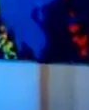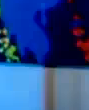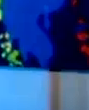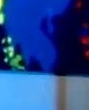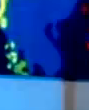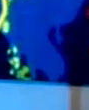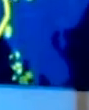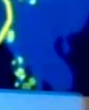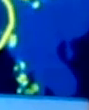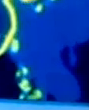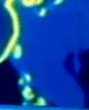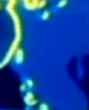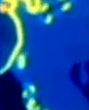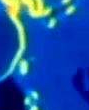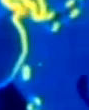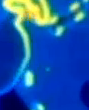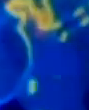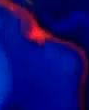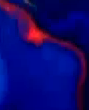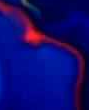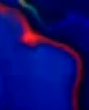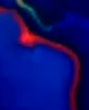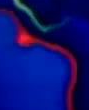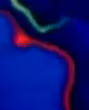Stela Dănilă vă prezintă Telejurnalul.